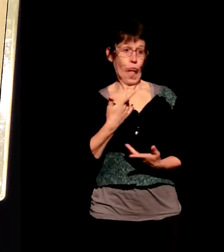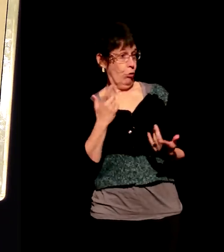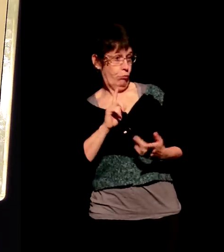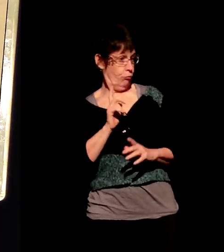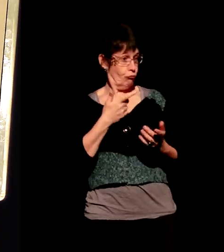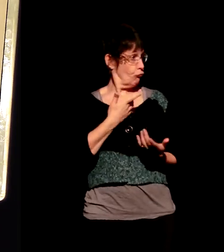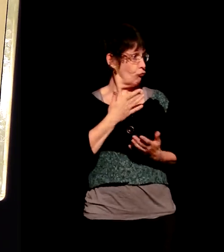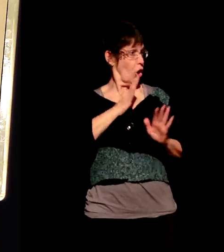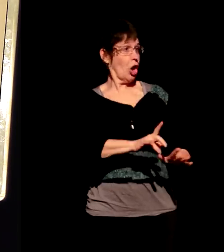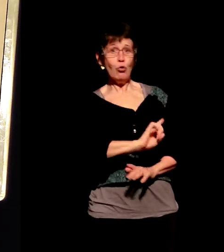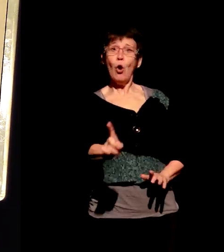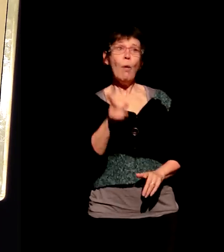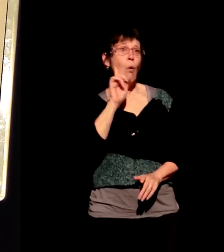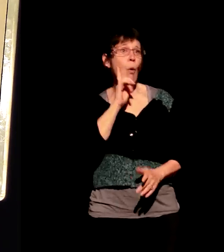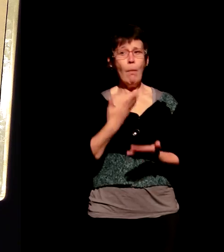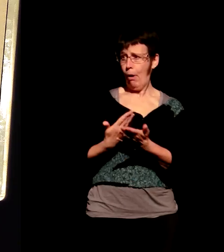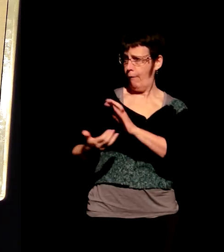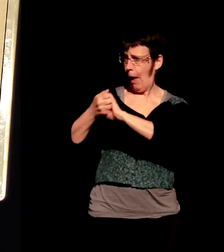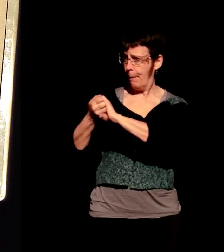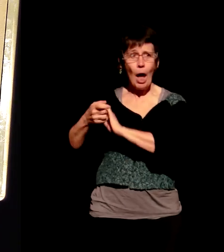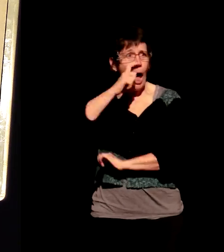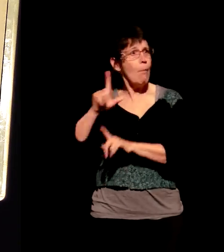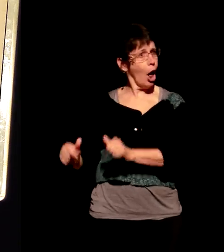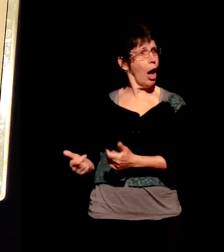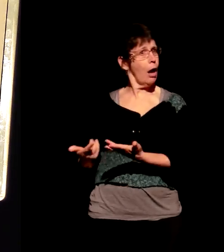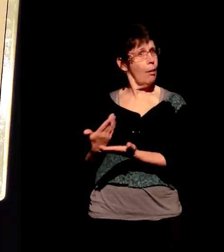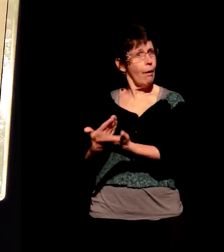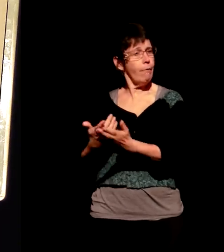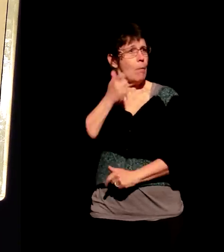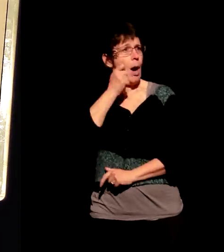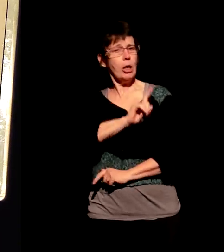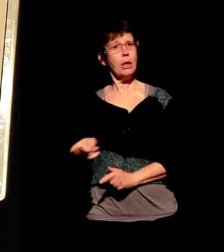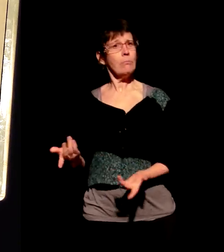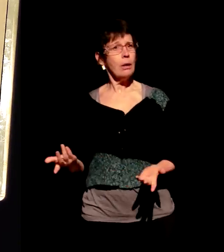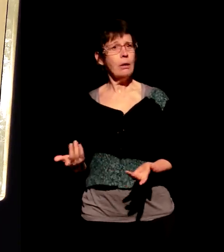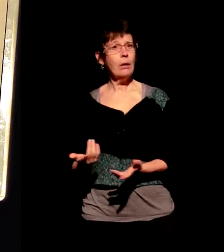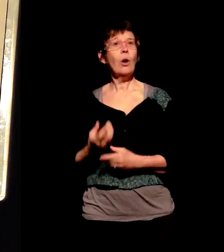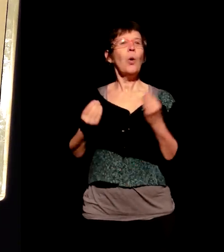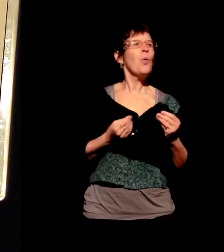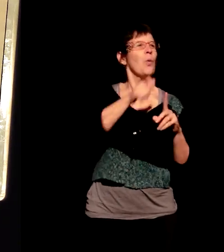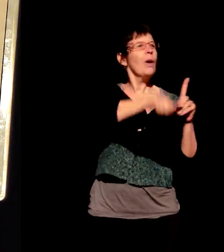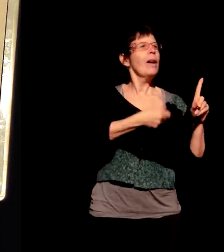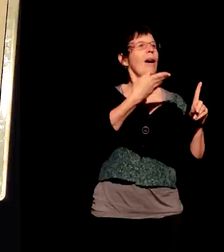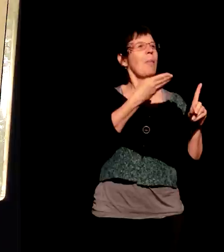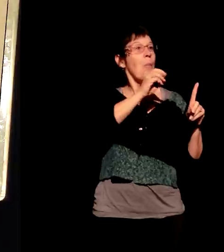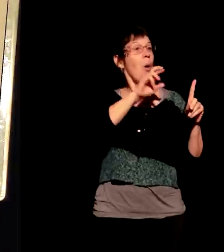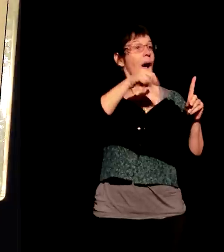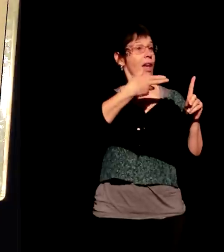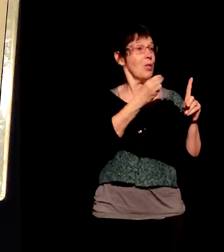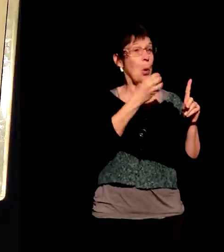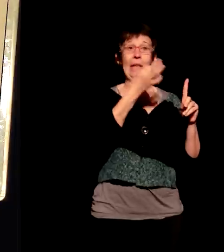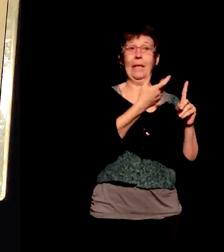pote arabe. » Ah oui, si j'ai un pote arabe, c'est que je ne déteste pas tous les arabes. Ou Nadine Morano, « je ne suis pas raciste, j'aime le couscous.